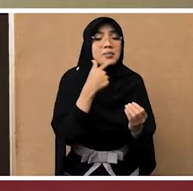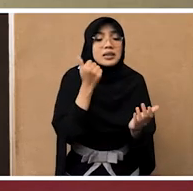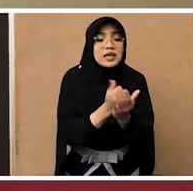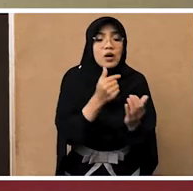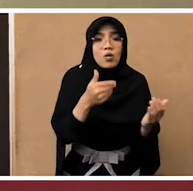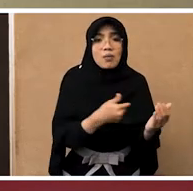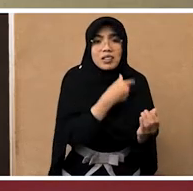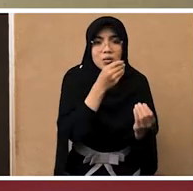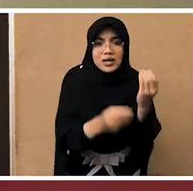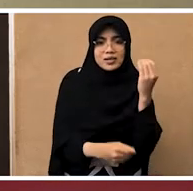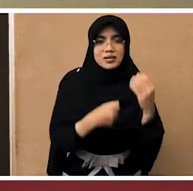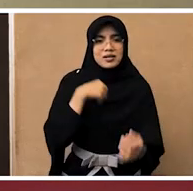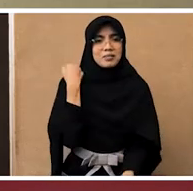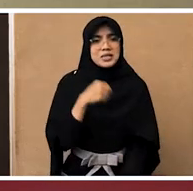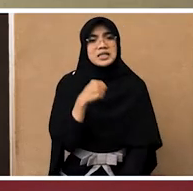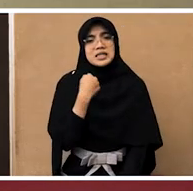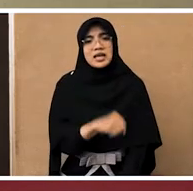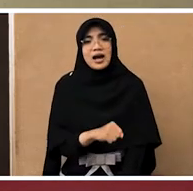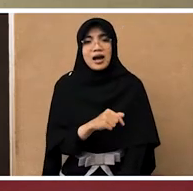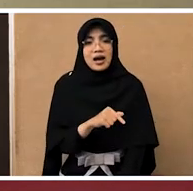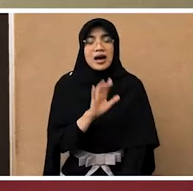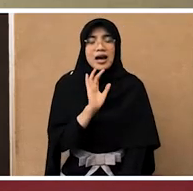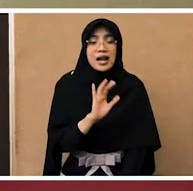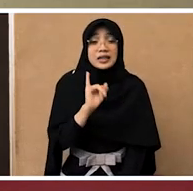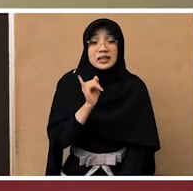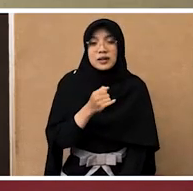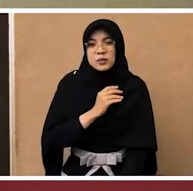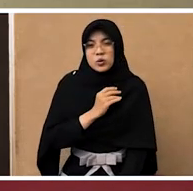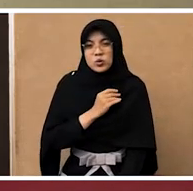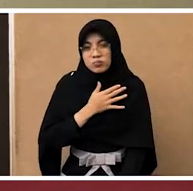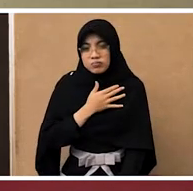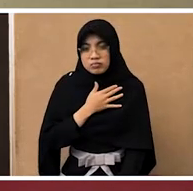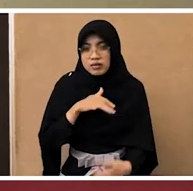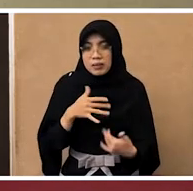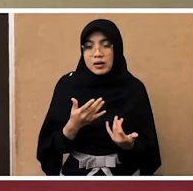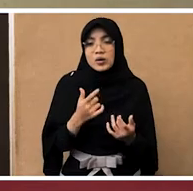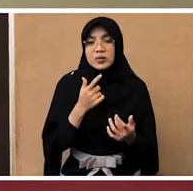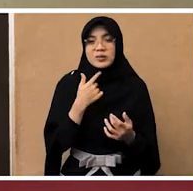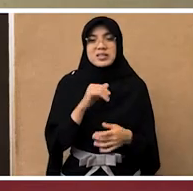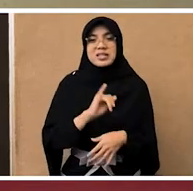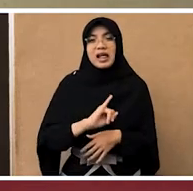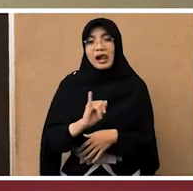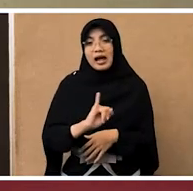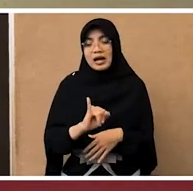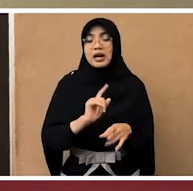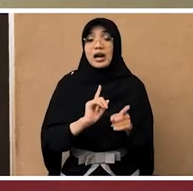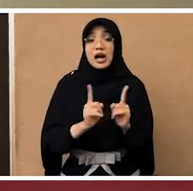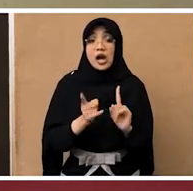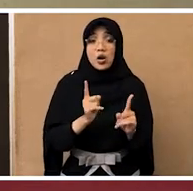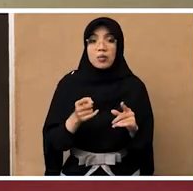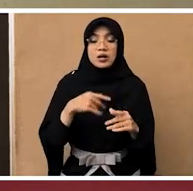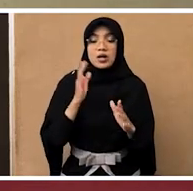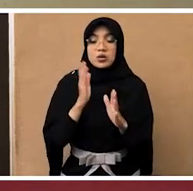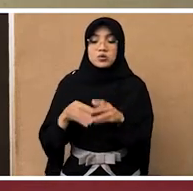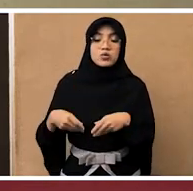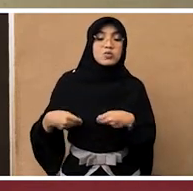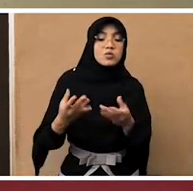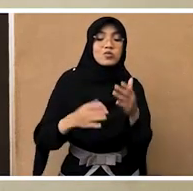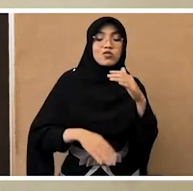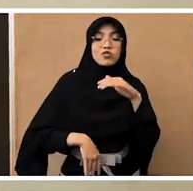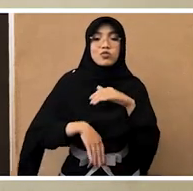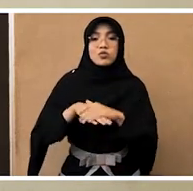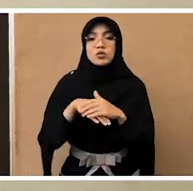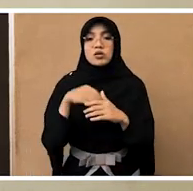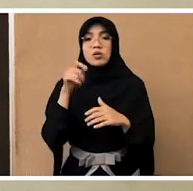korban jadi menurut saya itu kekeliruan kalau kemudian diserahkan sepenuhnya